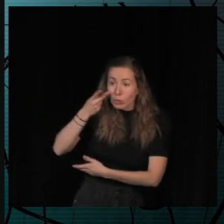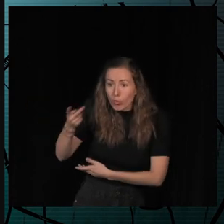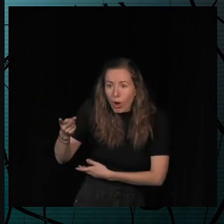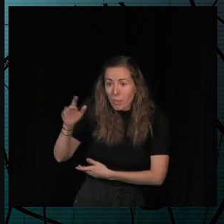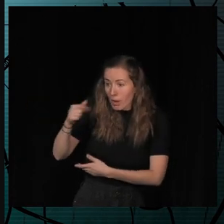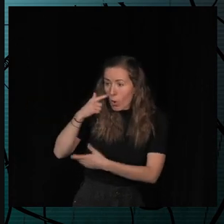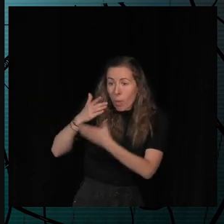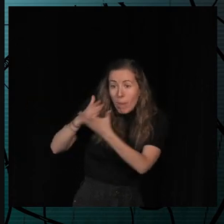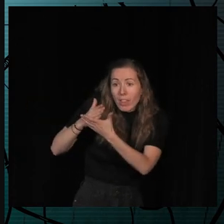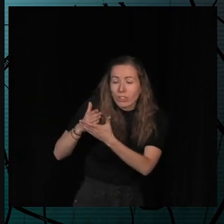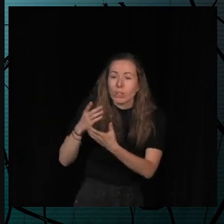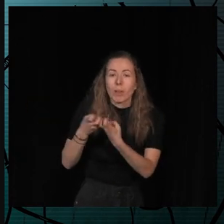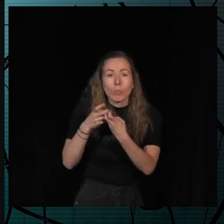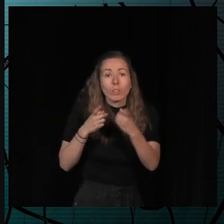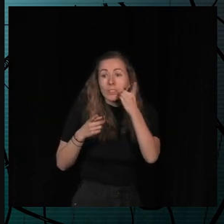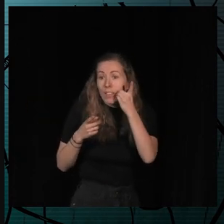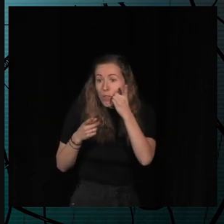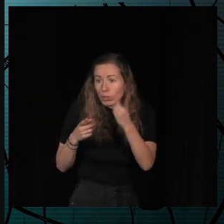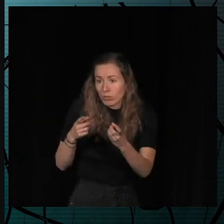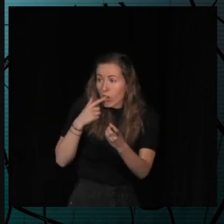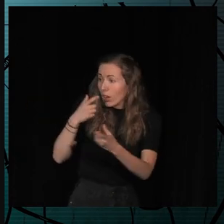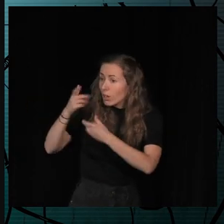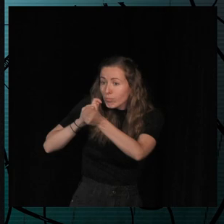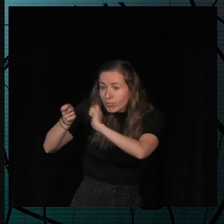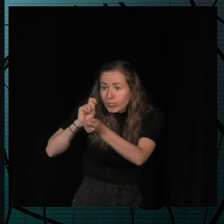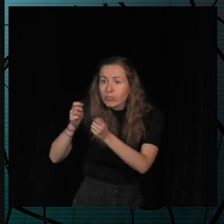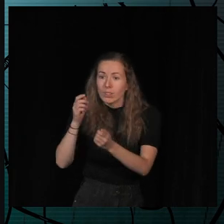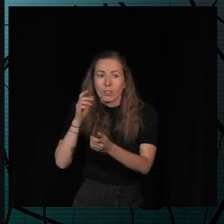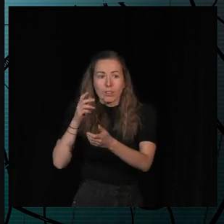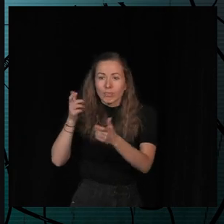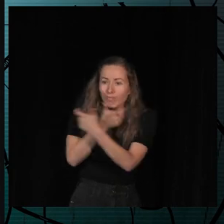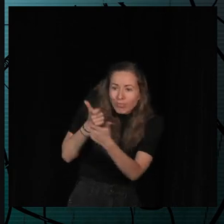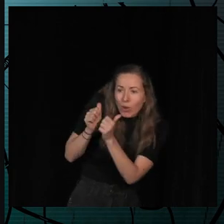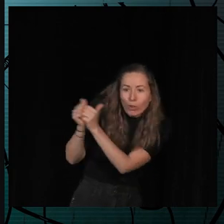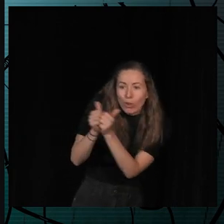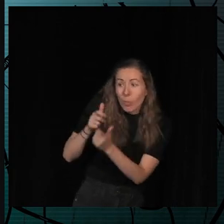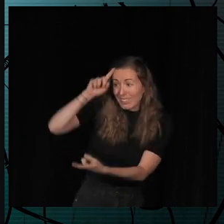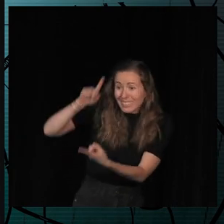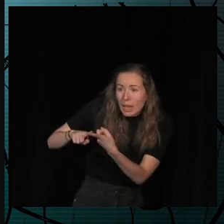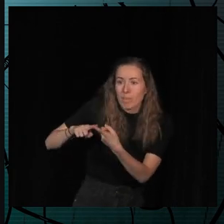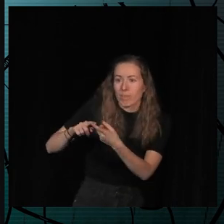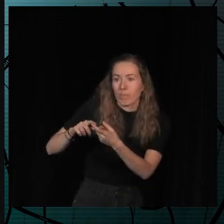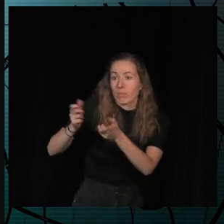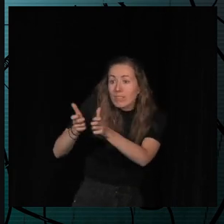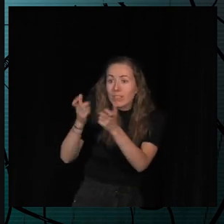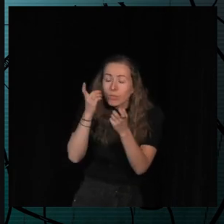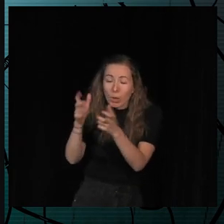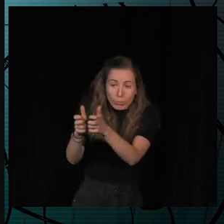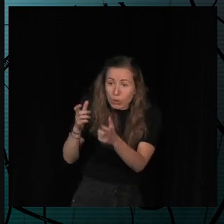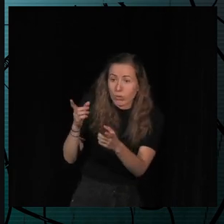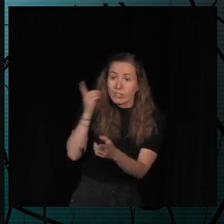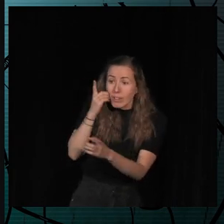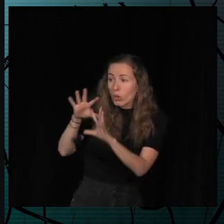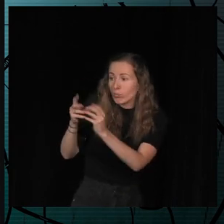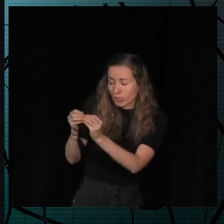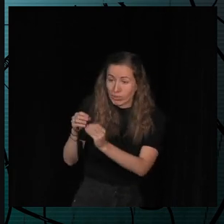profondément le téléphone et il parle autour il rigole autour et je pense qu'en effet un des drames qui peut se jouer parfois au sein